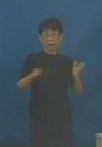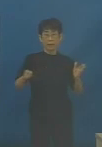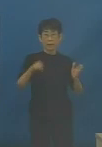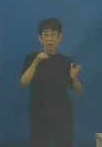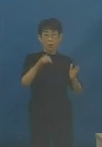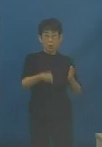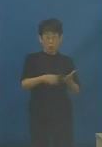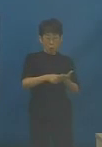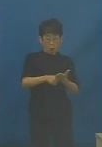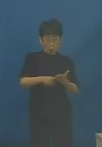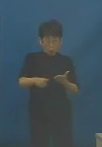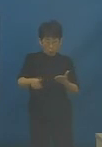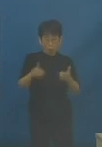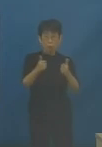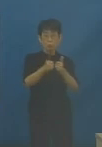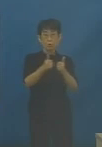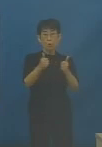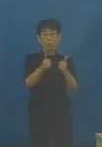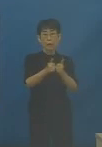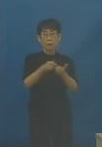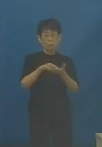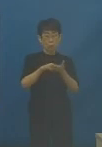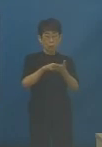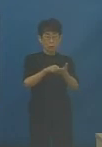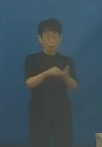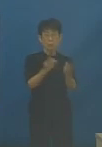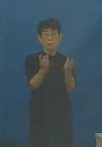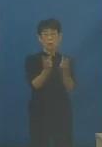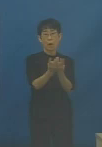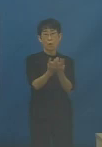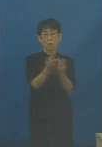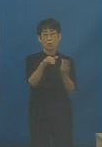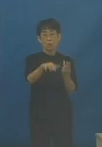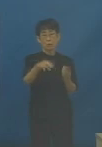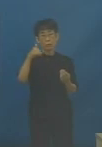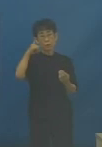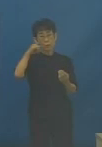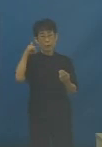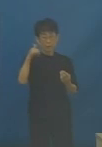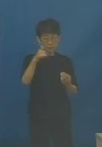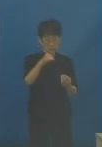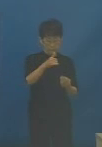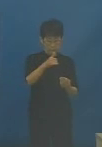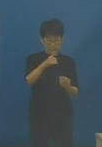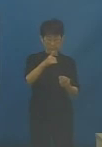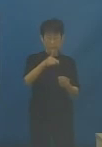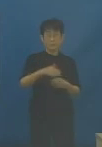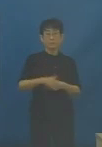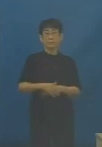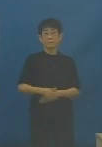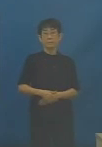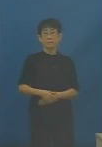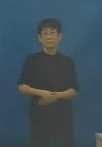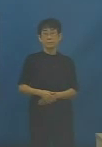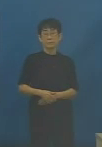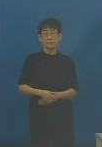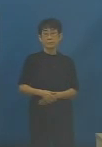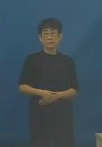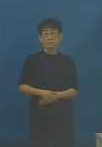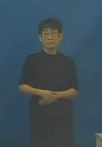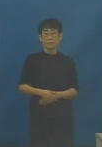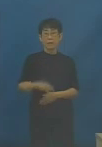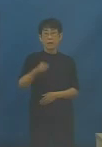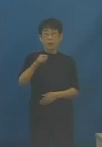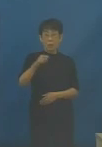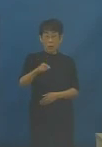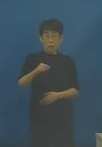登録相談申し込みの番号の方に、お電話をいただければありがたいというふうに思います。でこういうコンタ